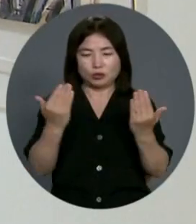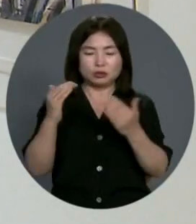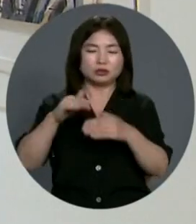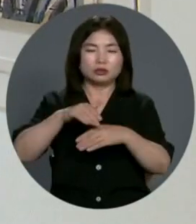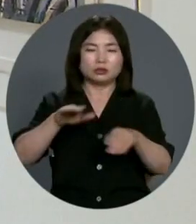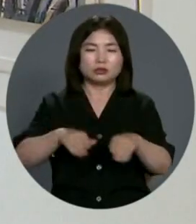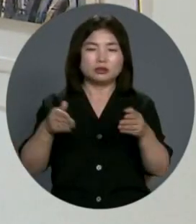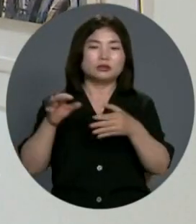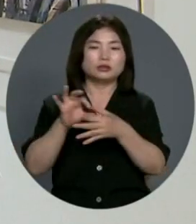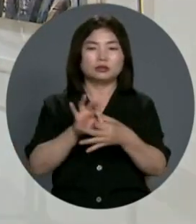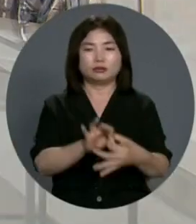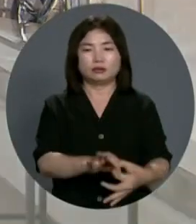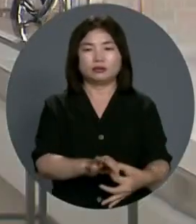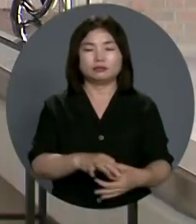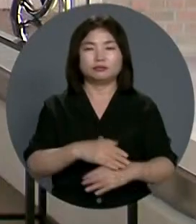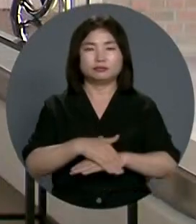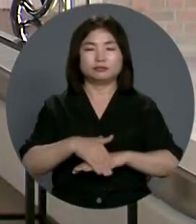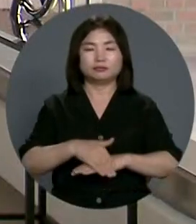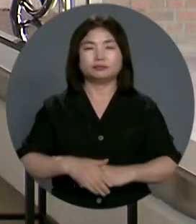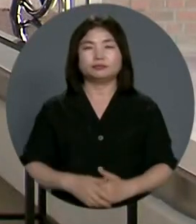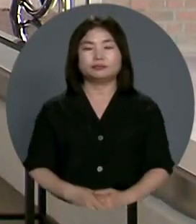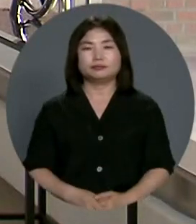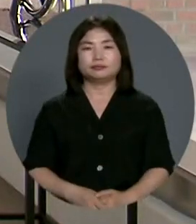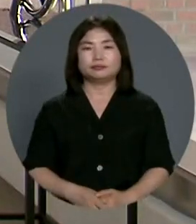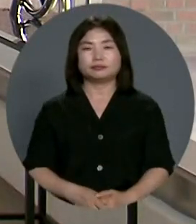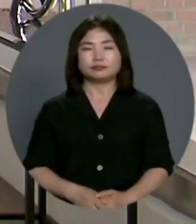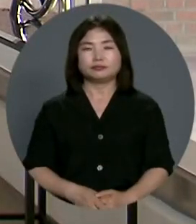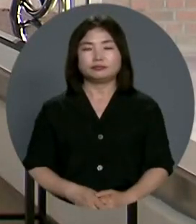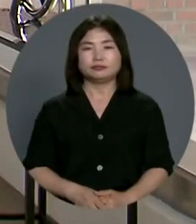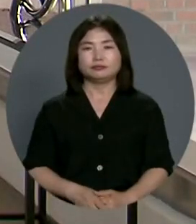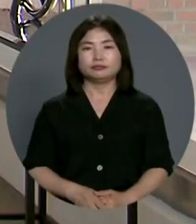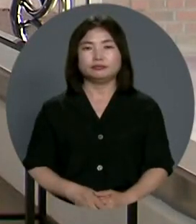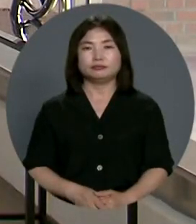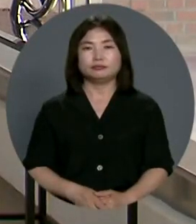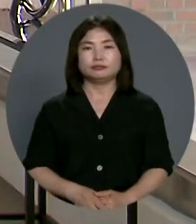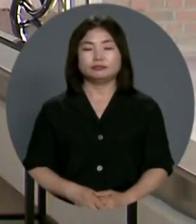커뮤니티룸에서 계속됩니다. MBC 뉴스 이상원입니다.